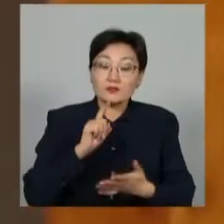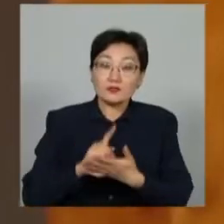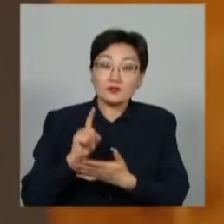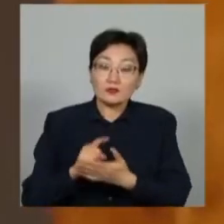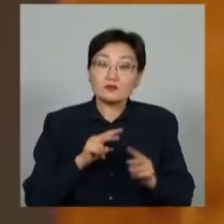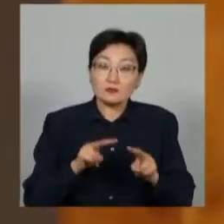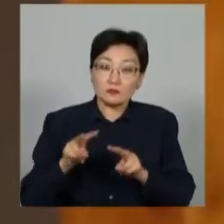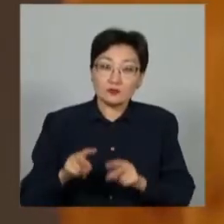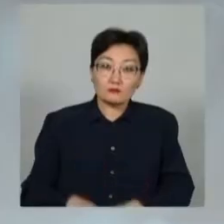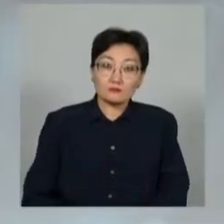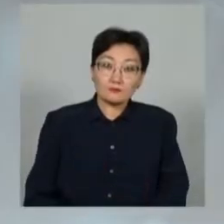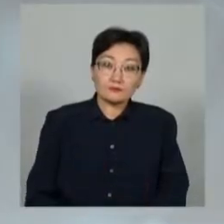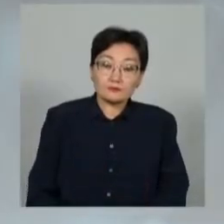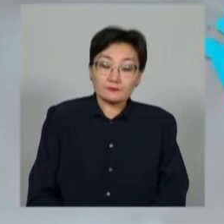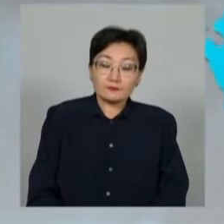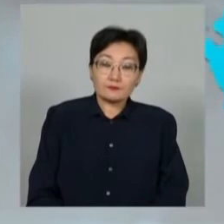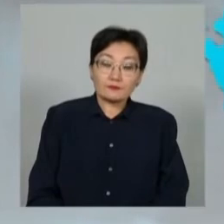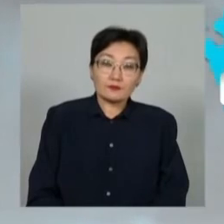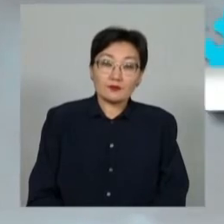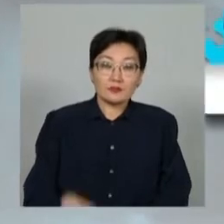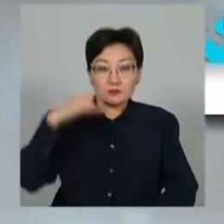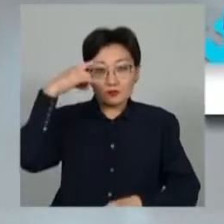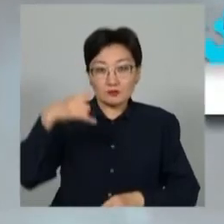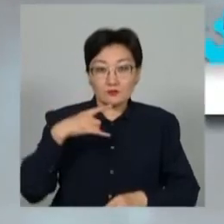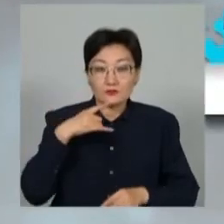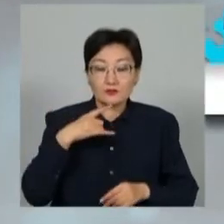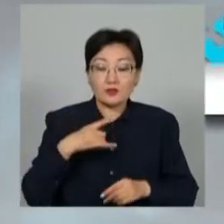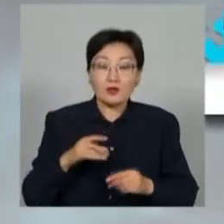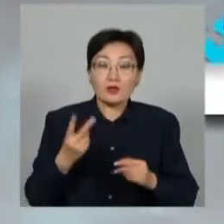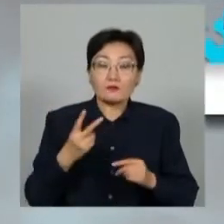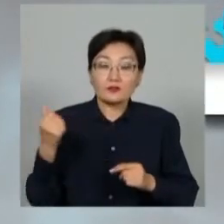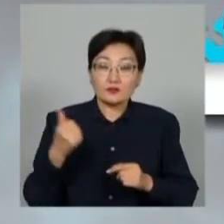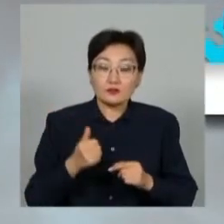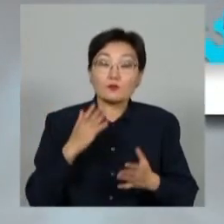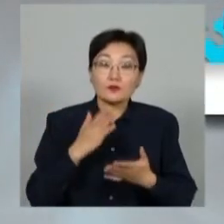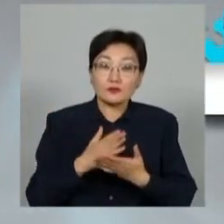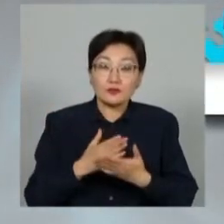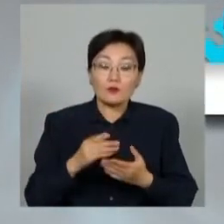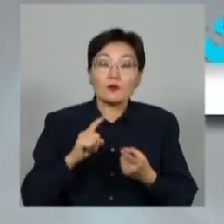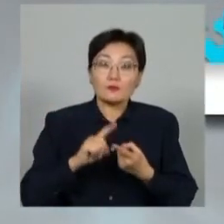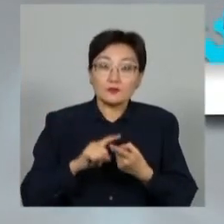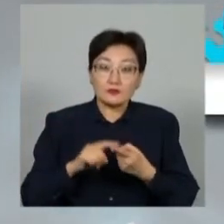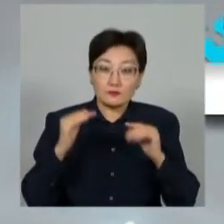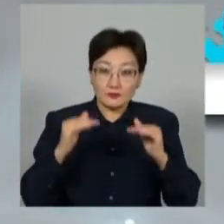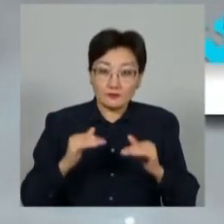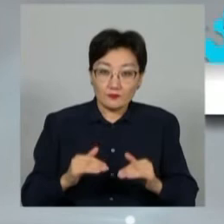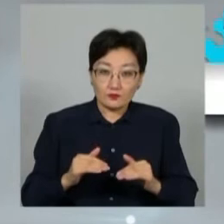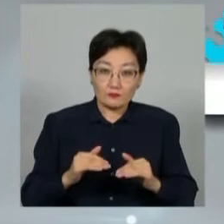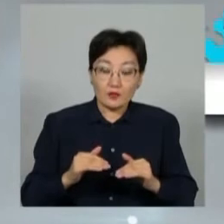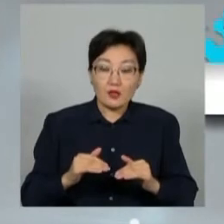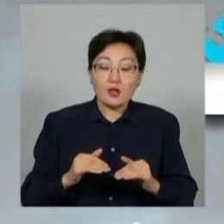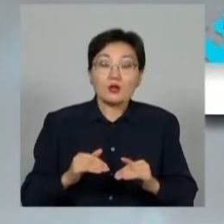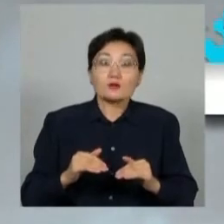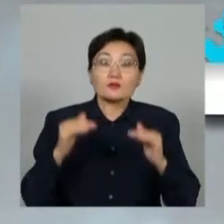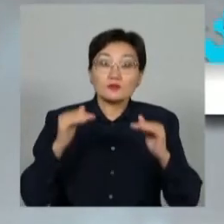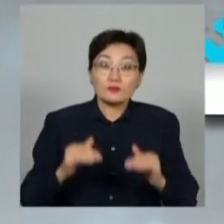его соблюдать. В Казахстане уже вторую неделю наблюдается положительная тенденция по коронавирусу.